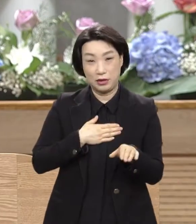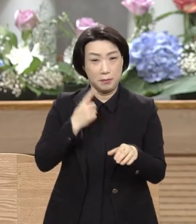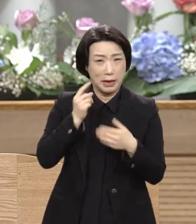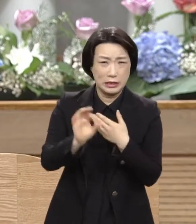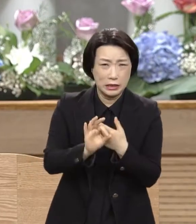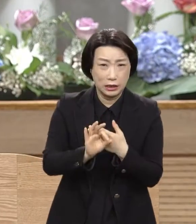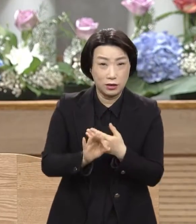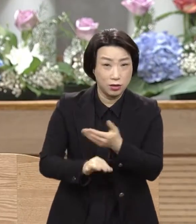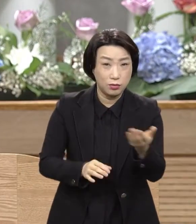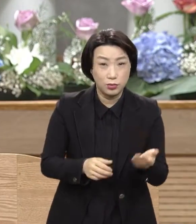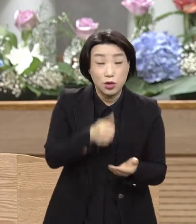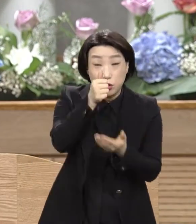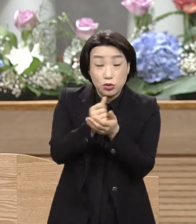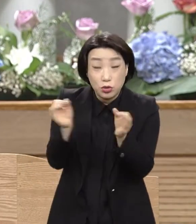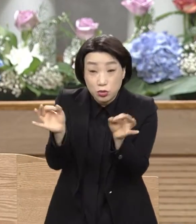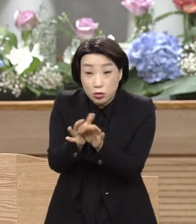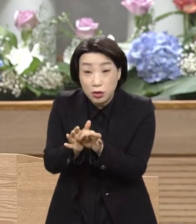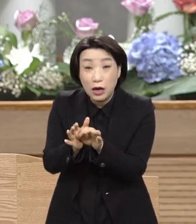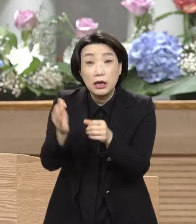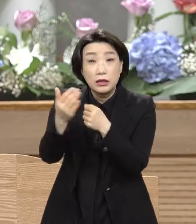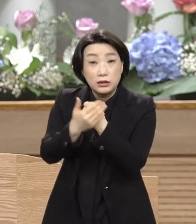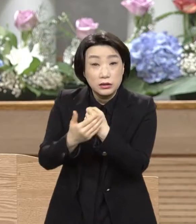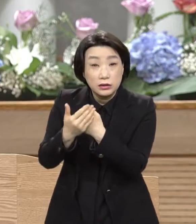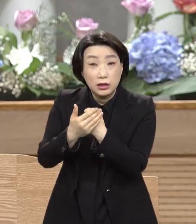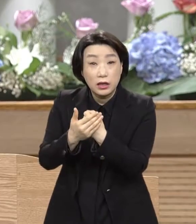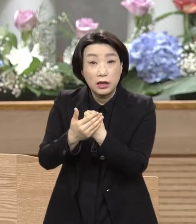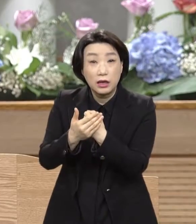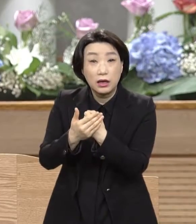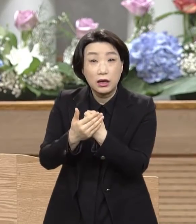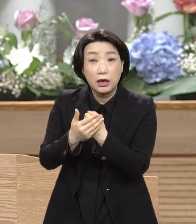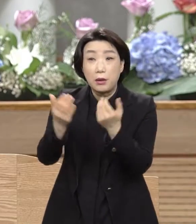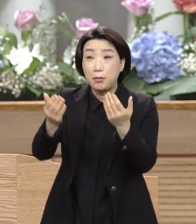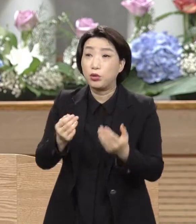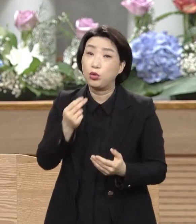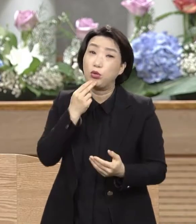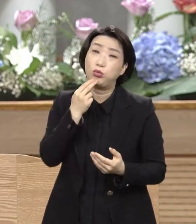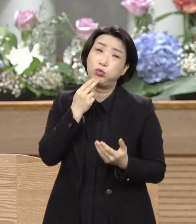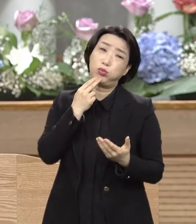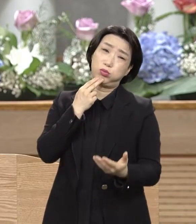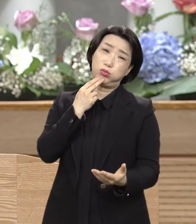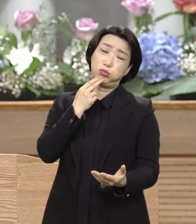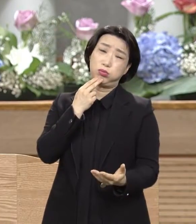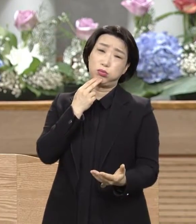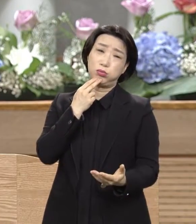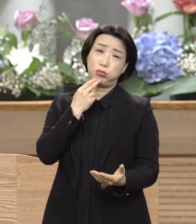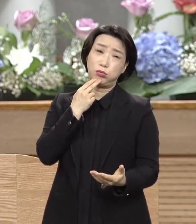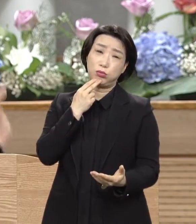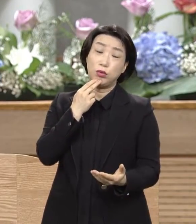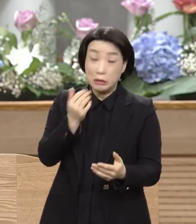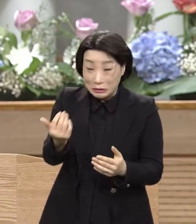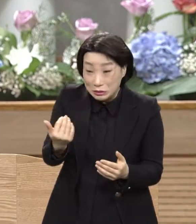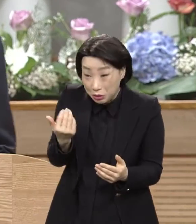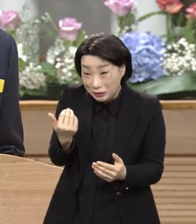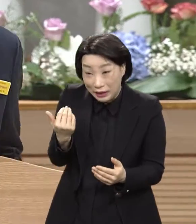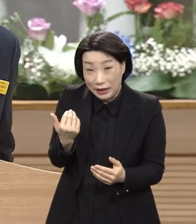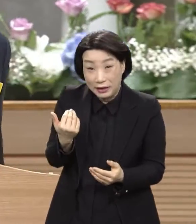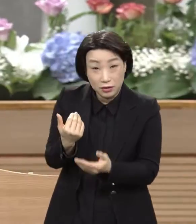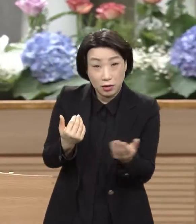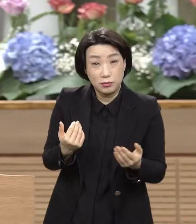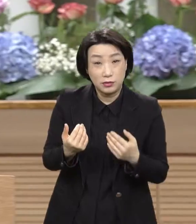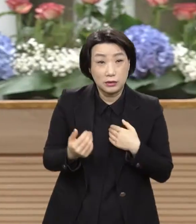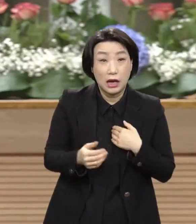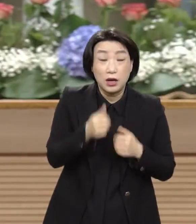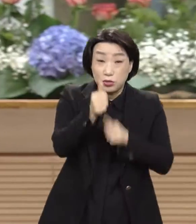만약에 속죄의 은총을 받지 못한다면 그 이전에